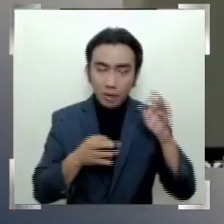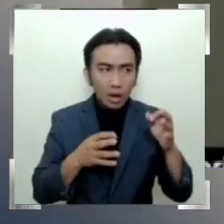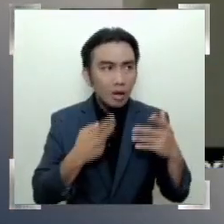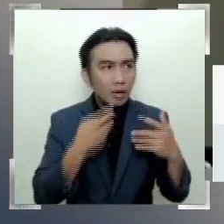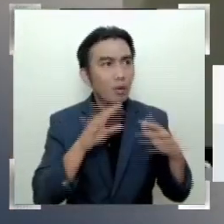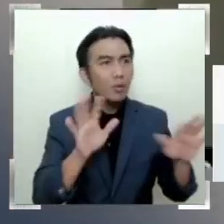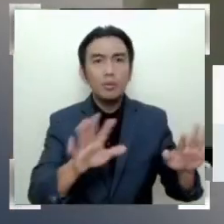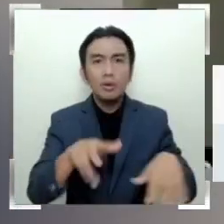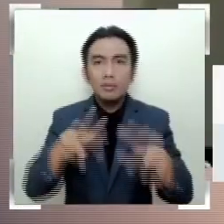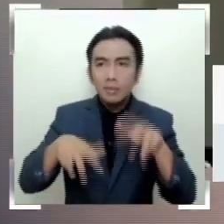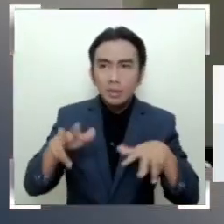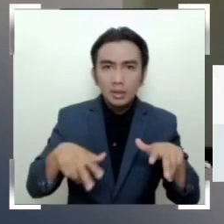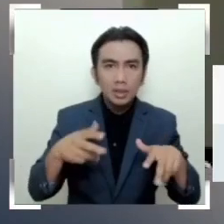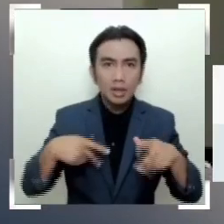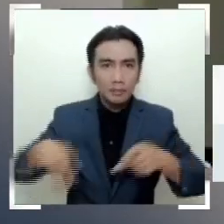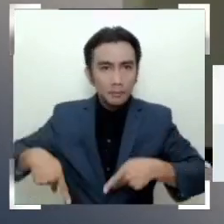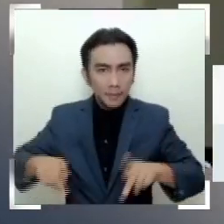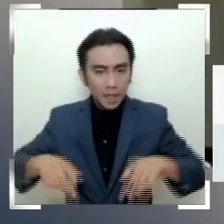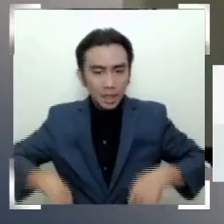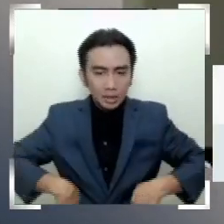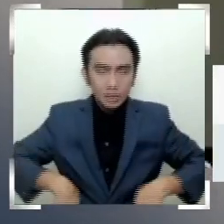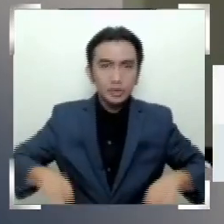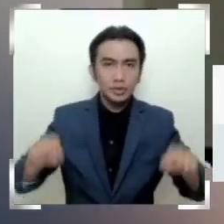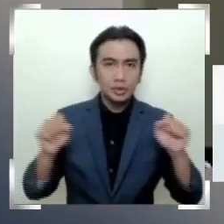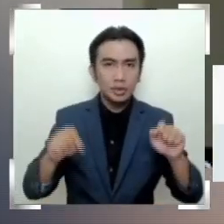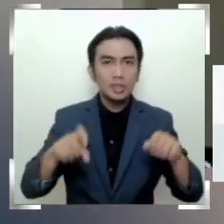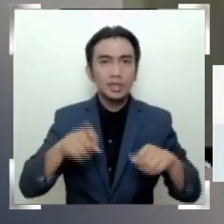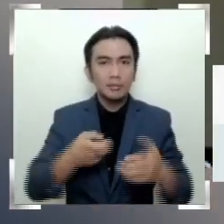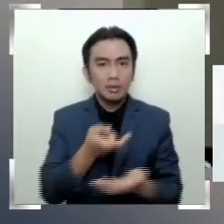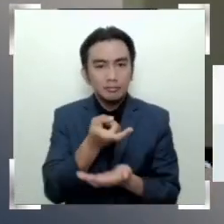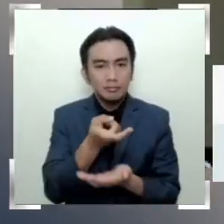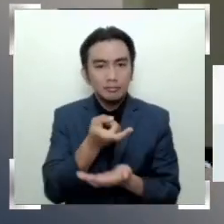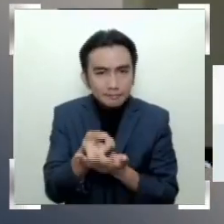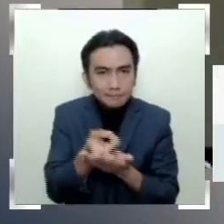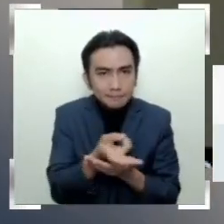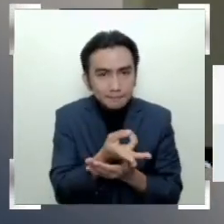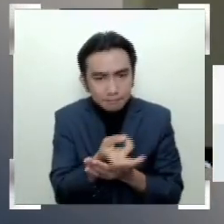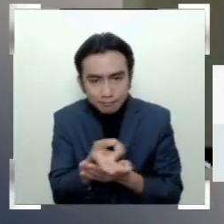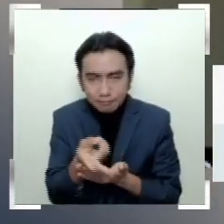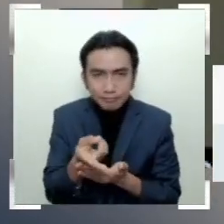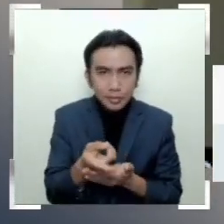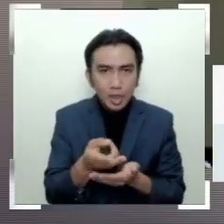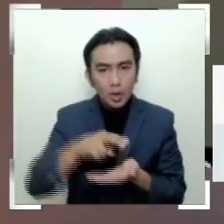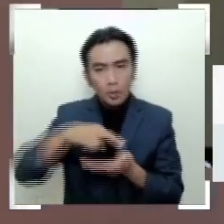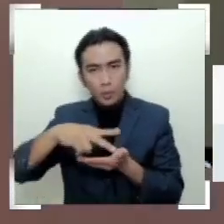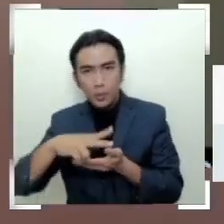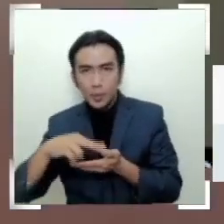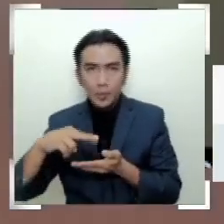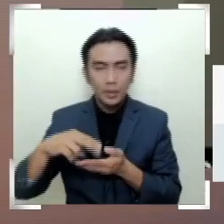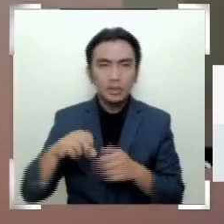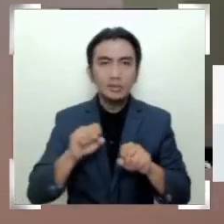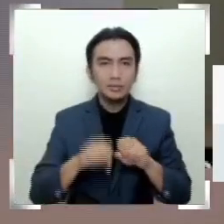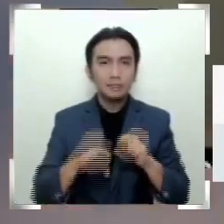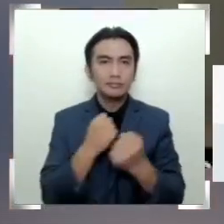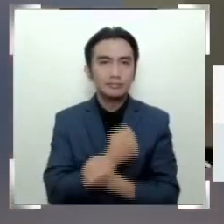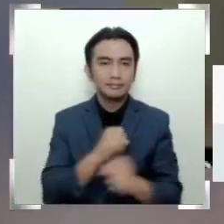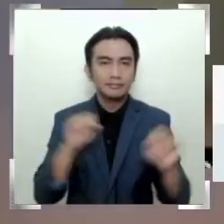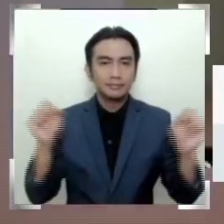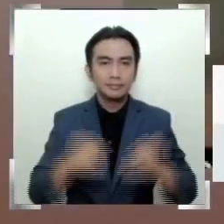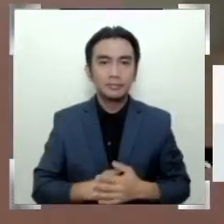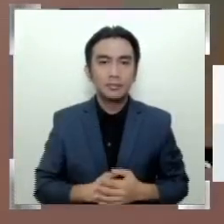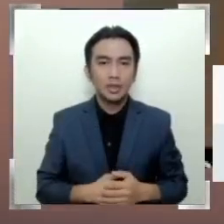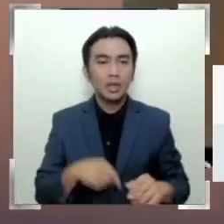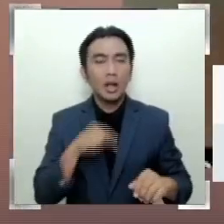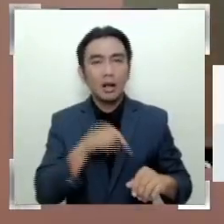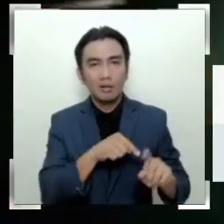pants, tapos kung anong position yung sa paglangoy yung gamitin, backfloat, ganun po. Nagtamo siya ng second degree burns sa kamay